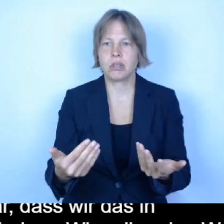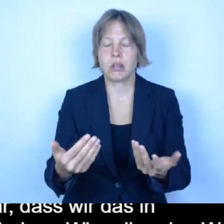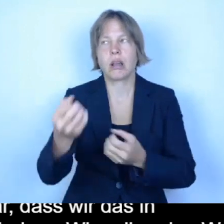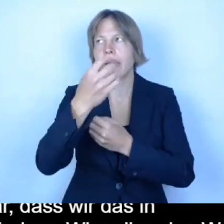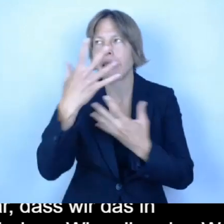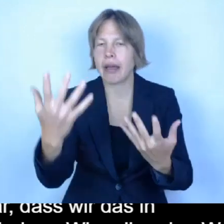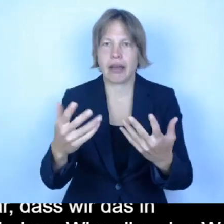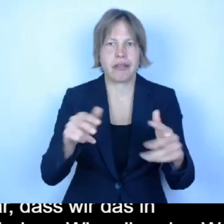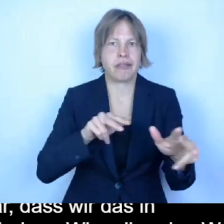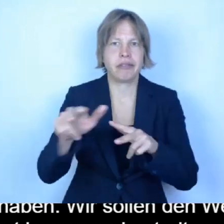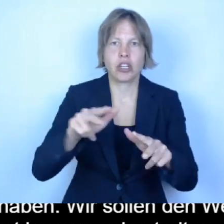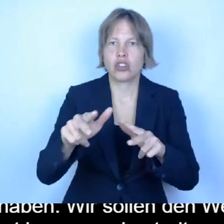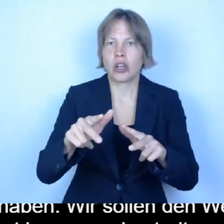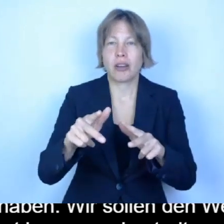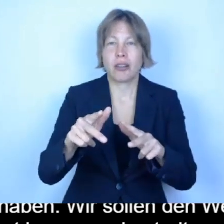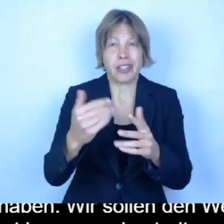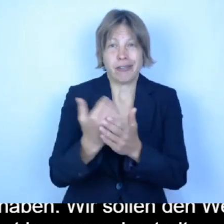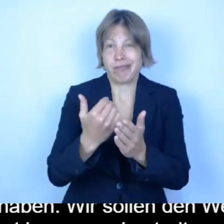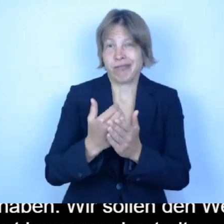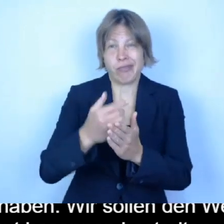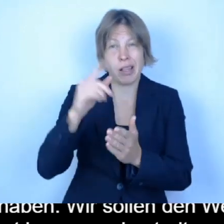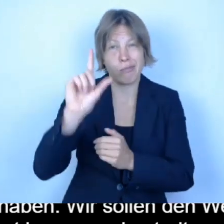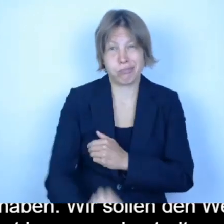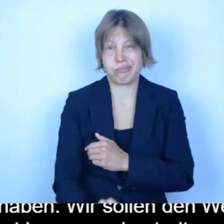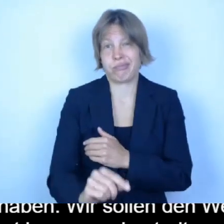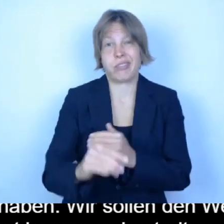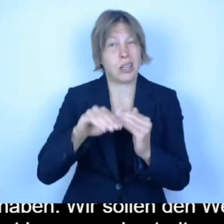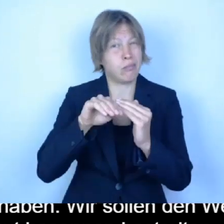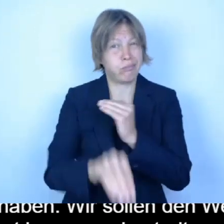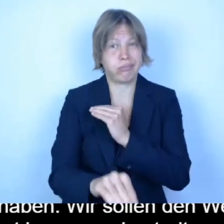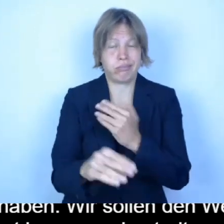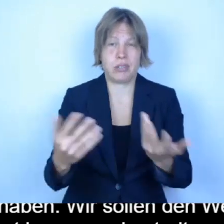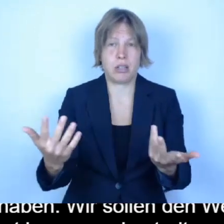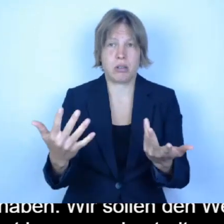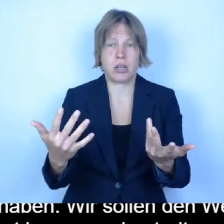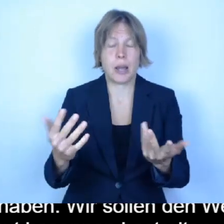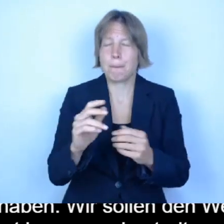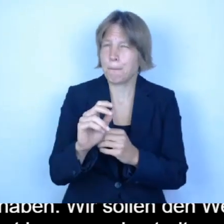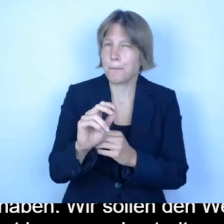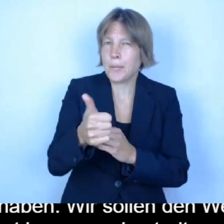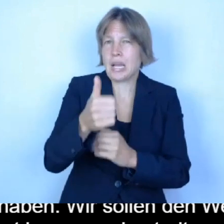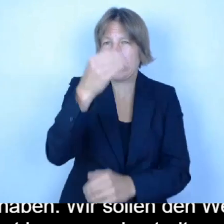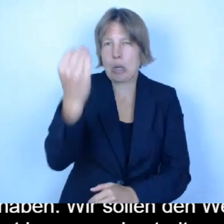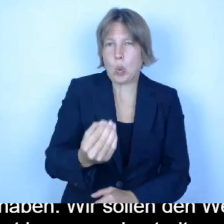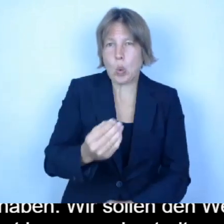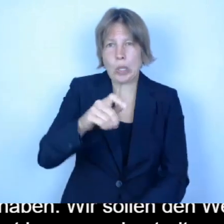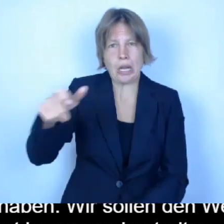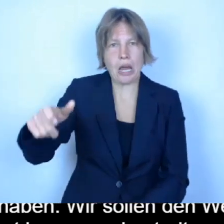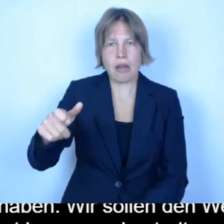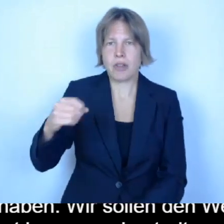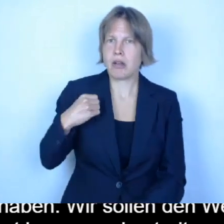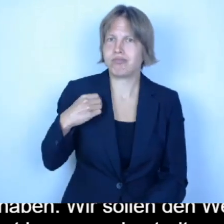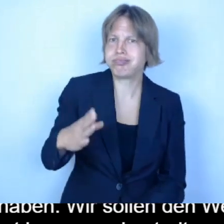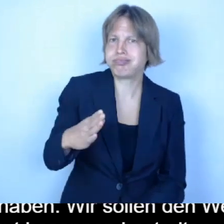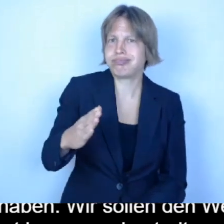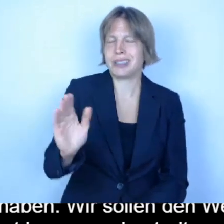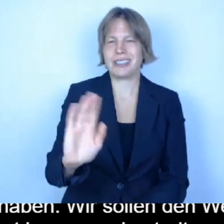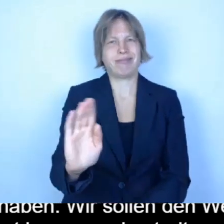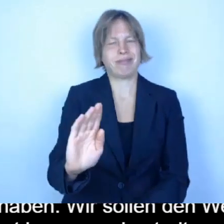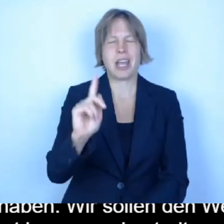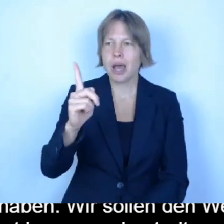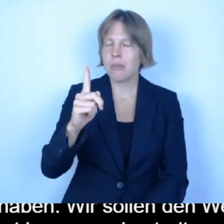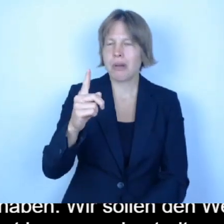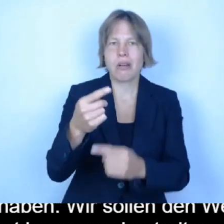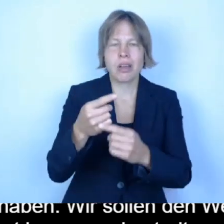Künstler, sogar die meisten, sind nicht automatisch auf wirtschaftlichen Rosen gebettet, aber sie lieben ihre Kunst und sie inspirieren uns mit dieser